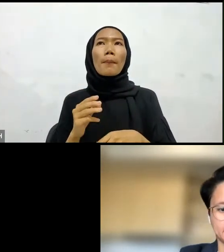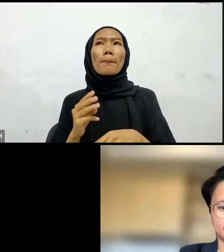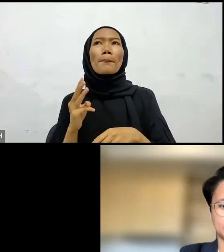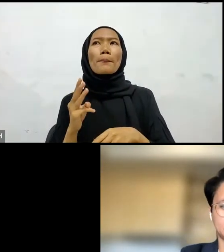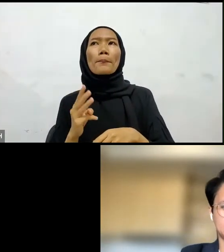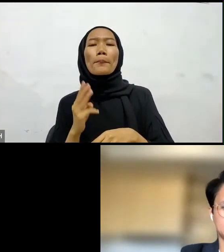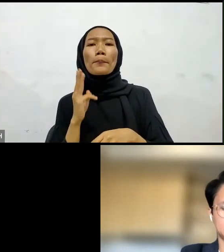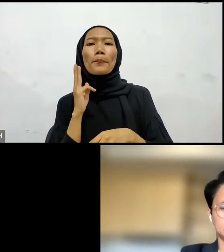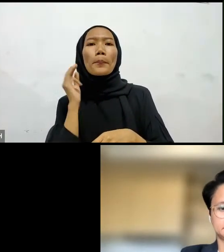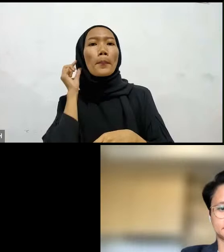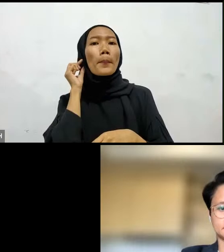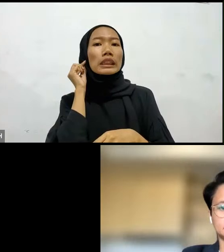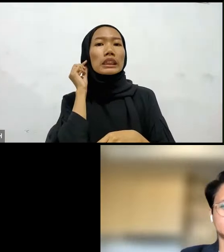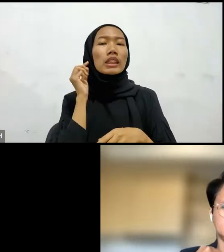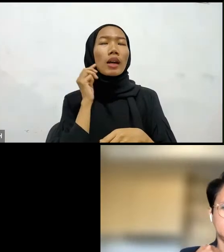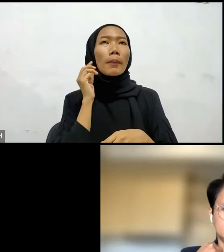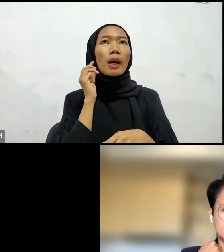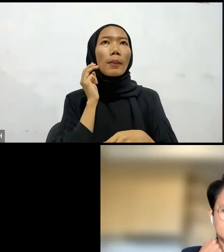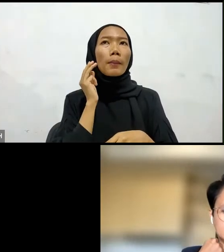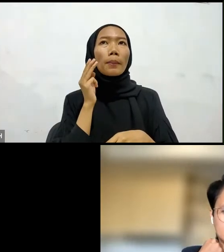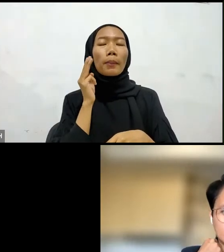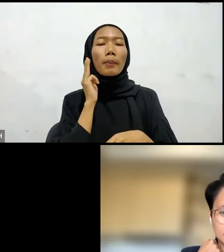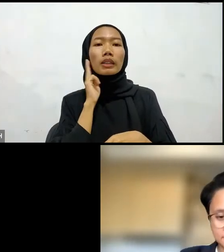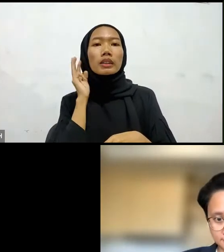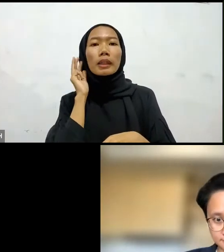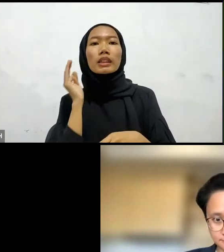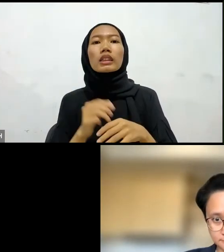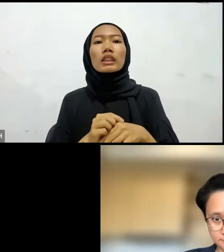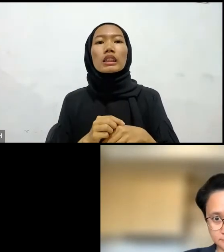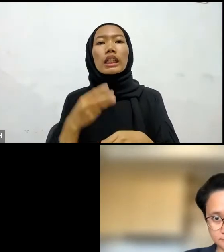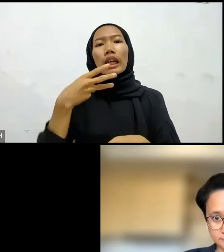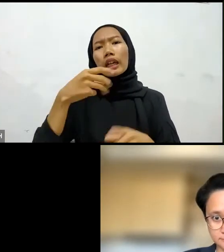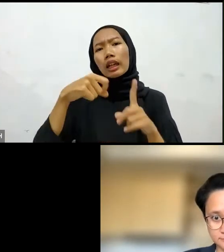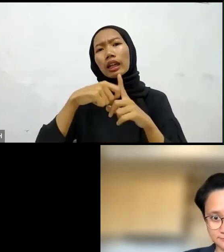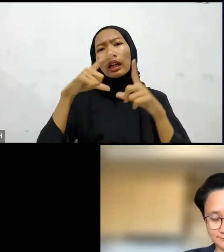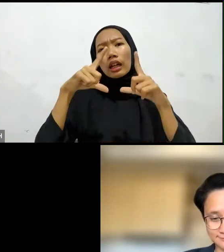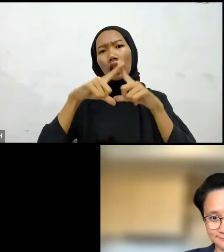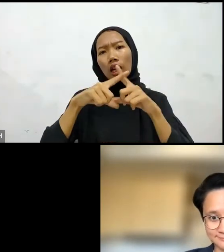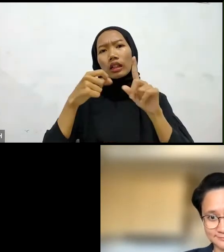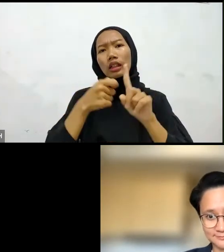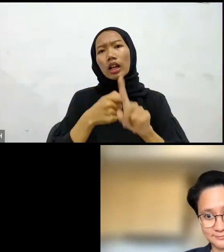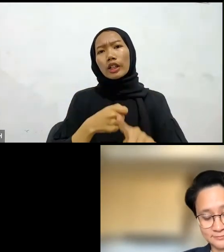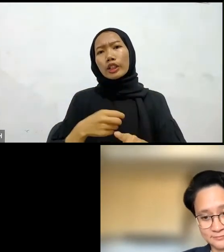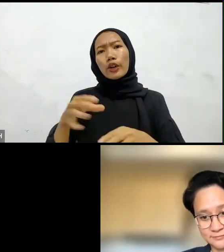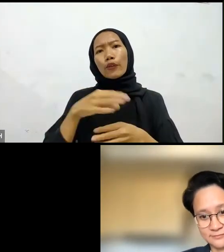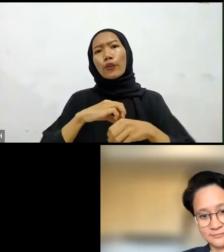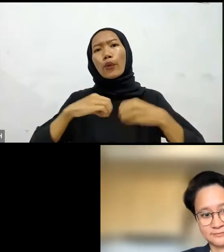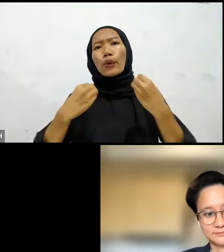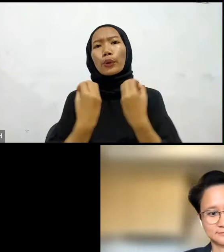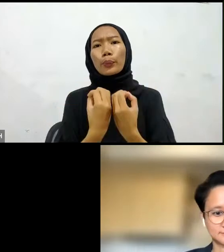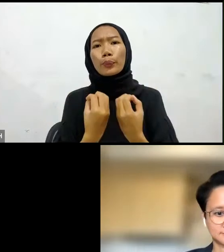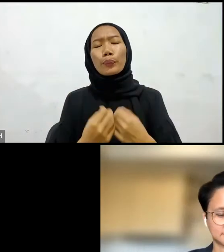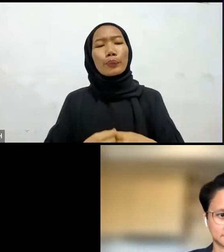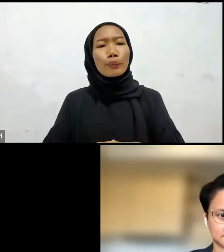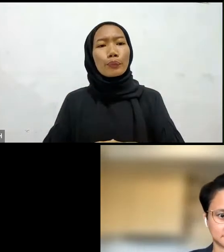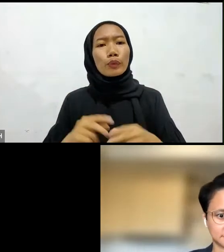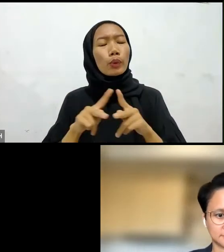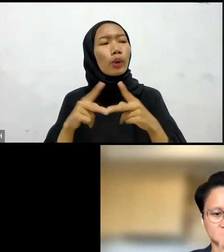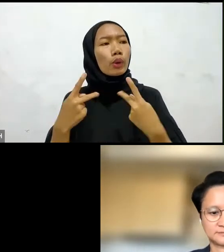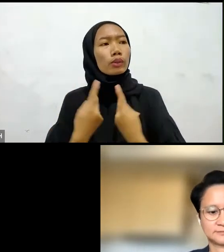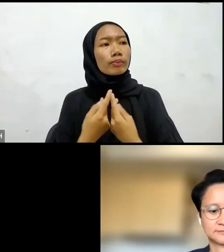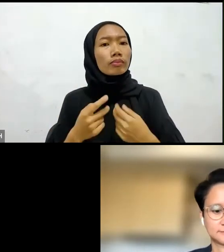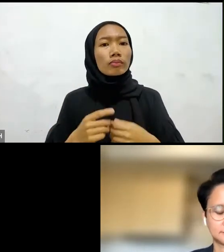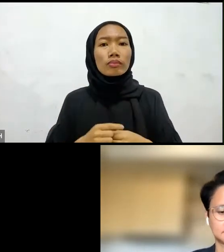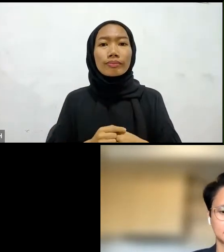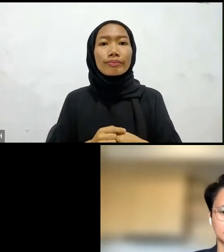ya. Mungkin kita nanti akan mendengarkan perspektif dari 2 orang narasumber kita ini berkaitan